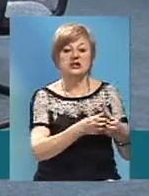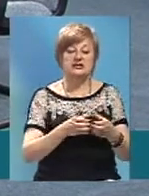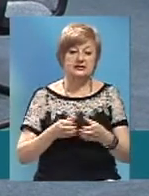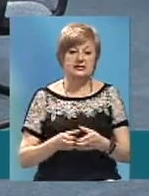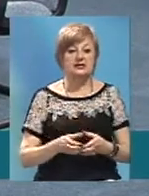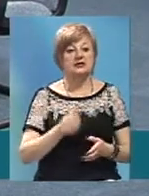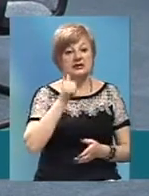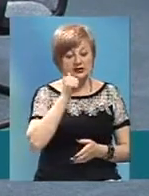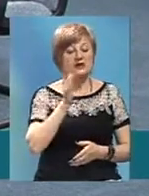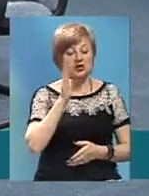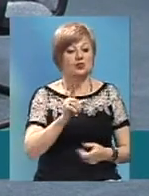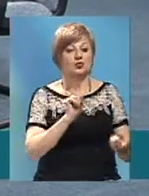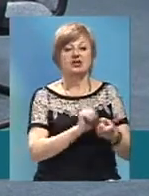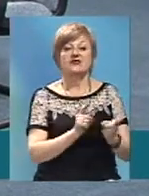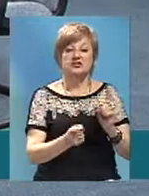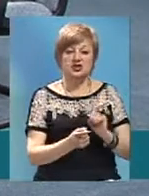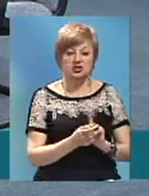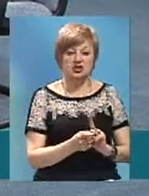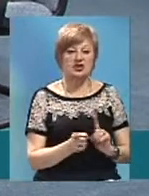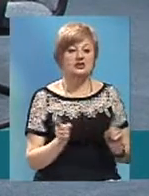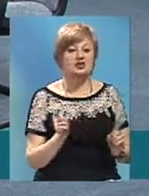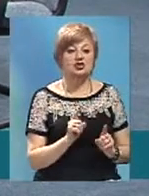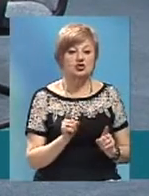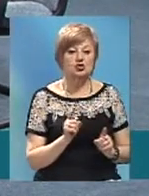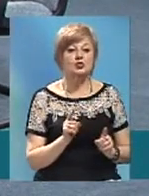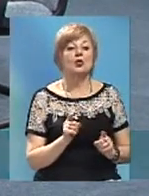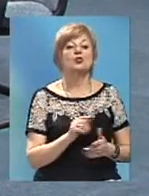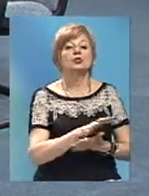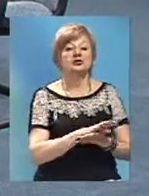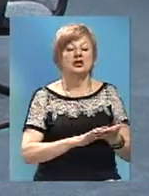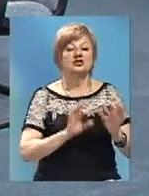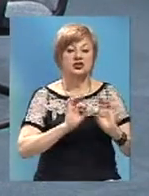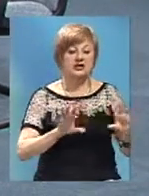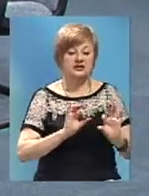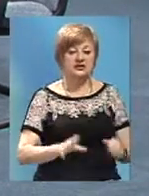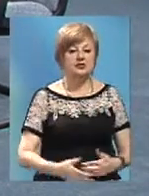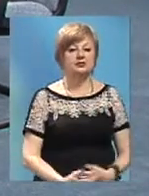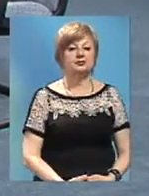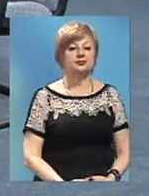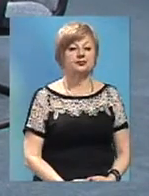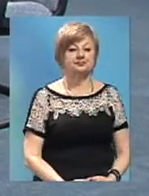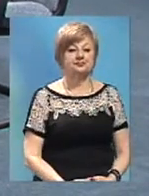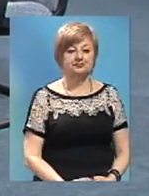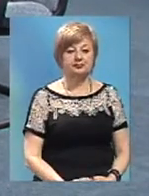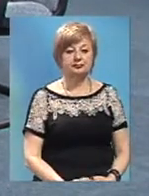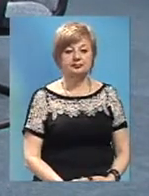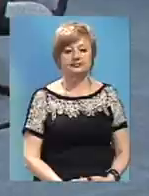завтра будете зустрічатися, для того, щоб ми зараз звірили годинники і далі прокоментуємо. Отже, увага на екран.